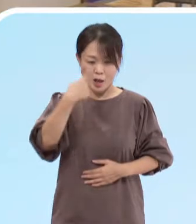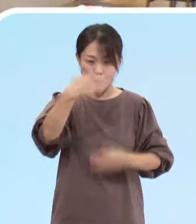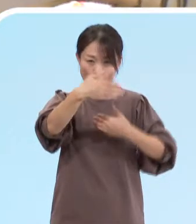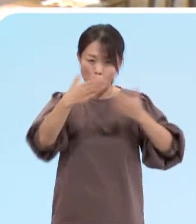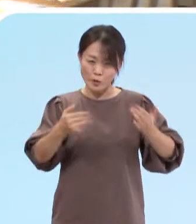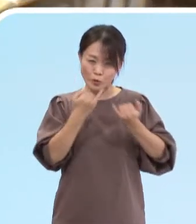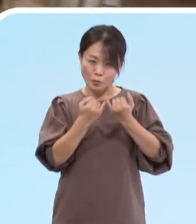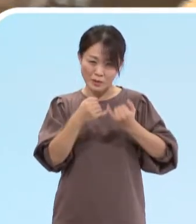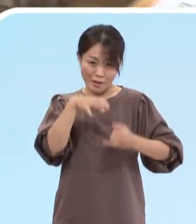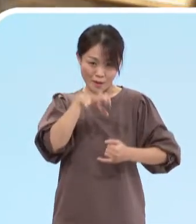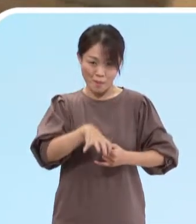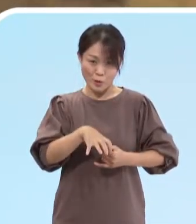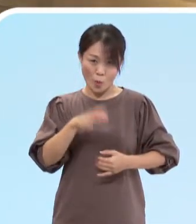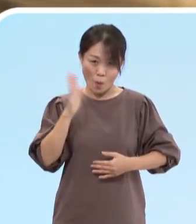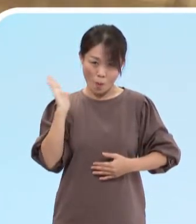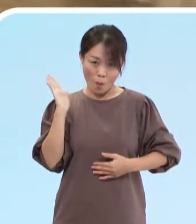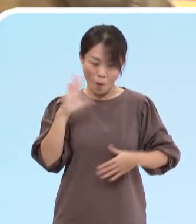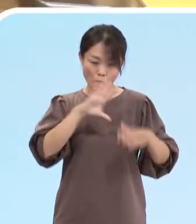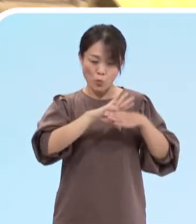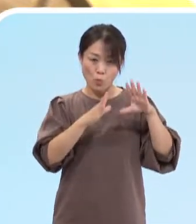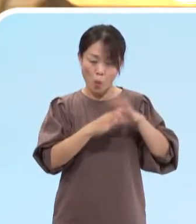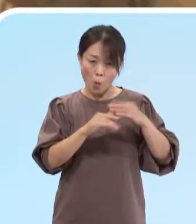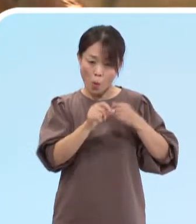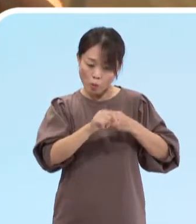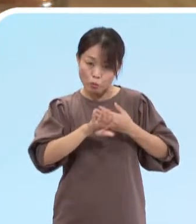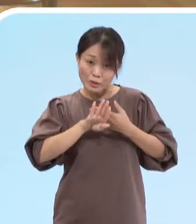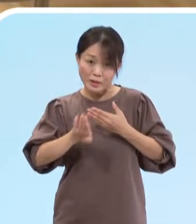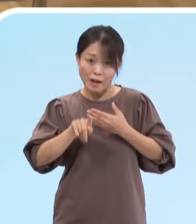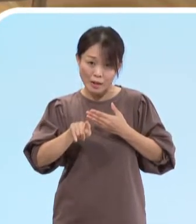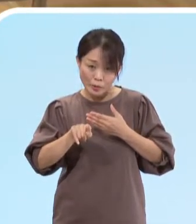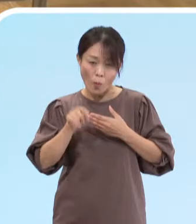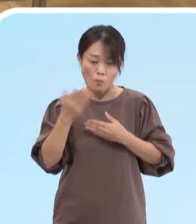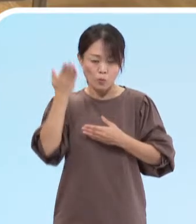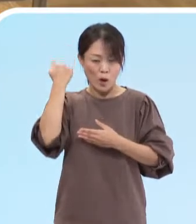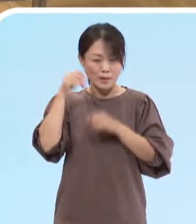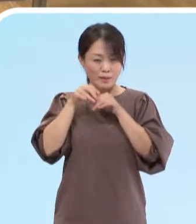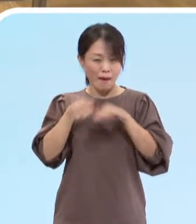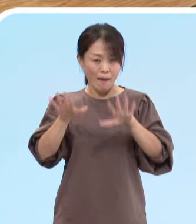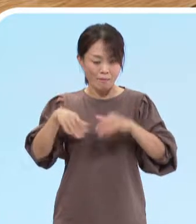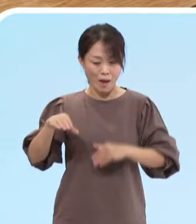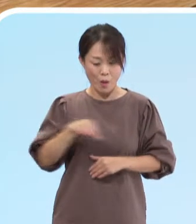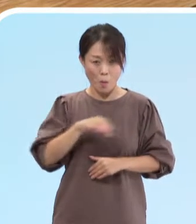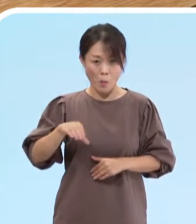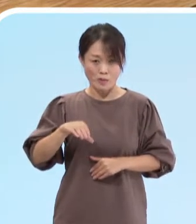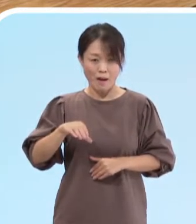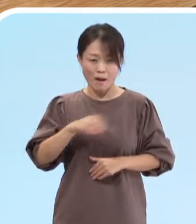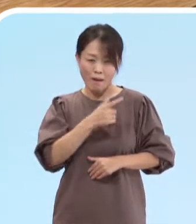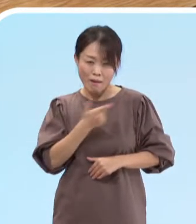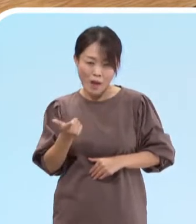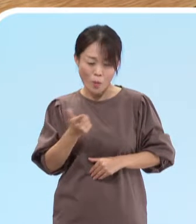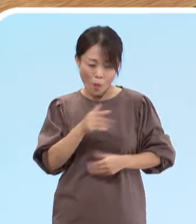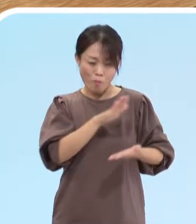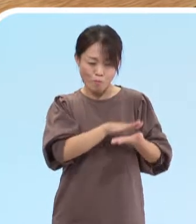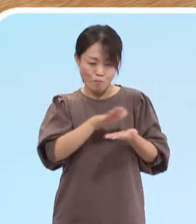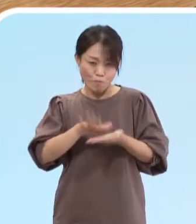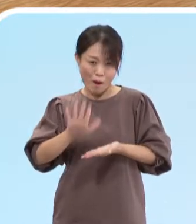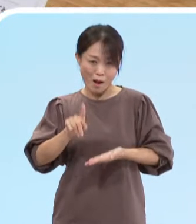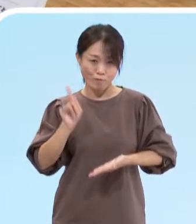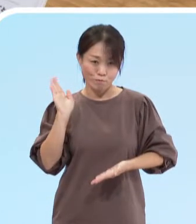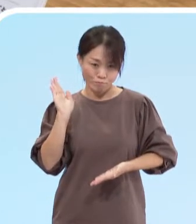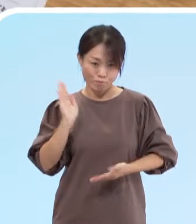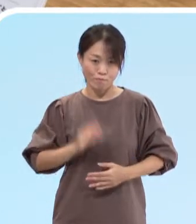教室のようなこのエリアでは文房具の他にも当時流行っていたおもちゃなど、その時代背景を感